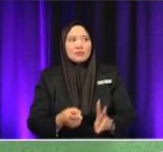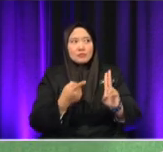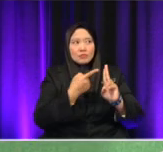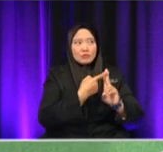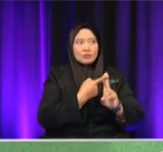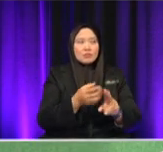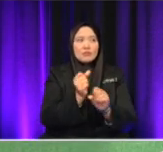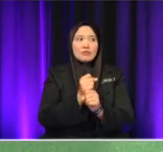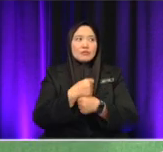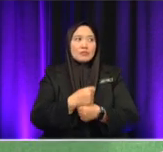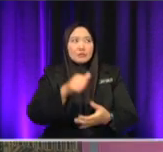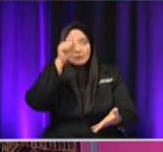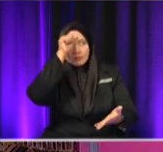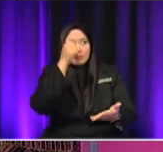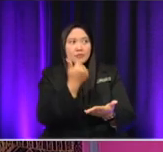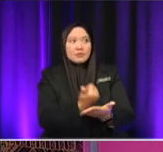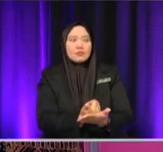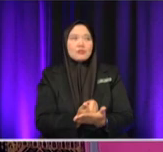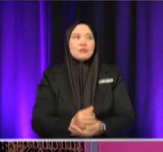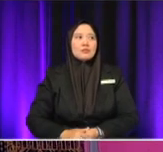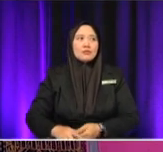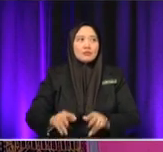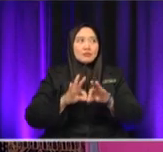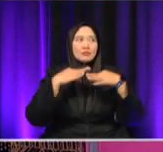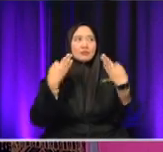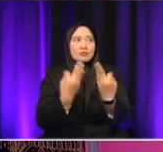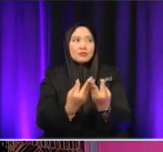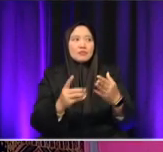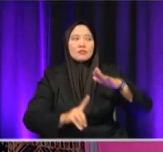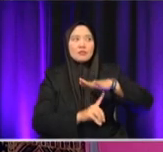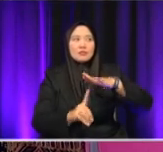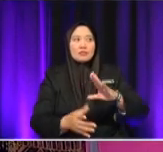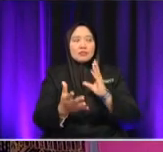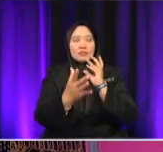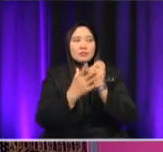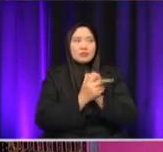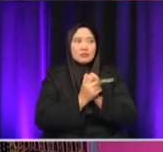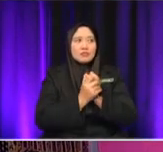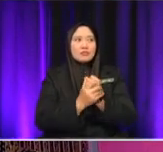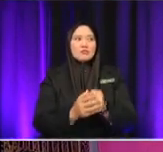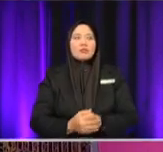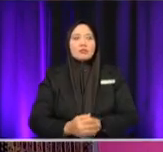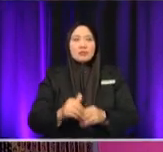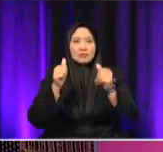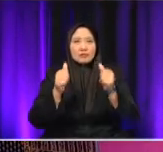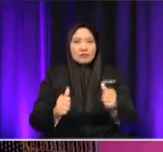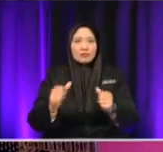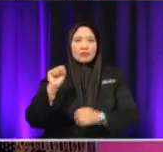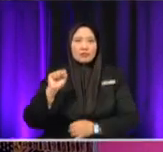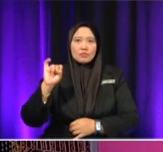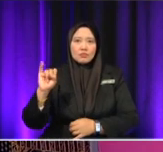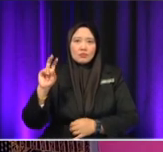Jamaah kita perlulah mengikuti perintah Allah perintah Rasul kita berdasarkan Alquran dan as-sunnah oke